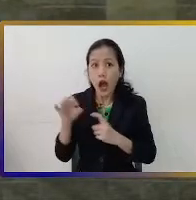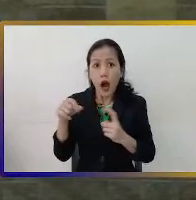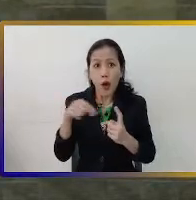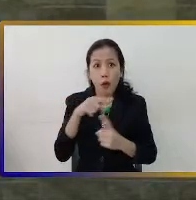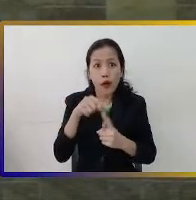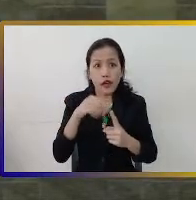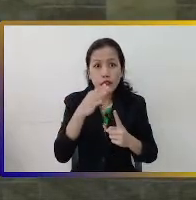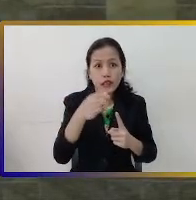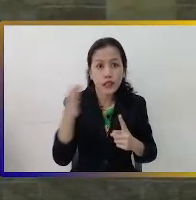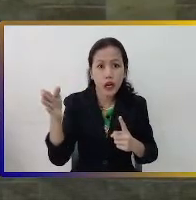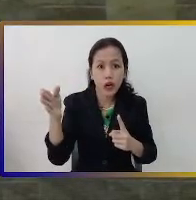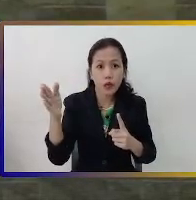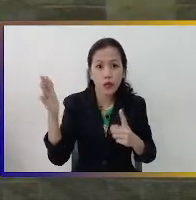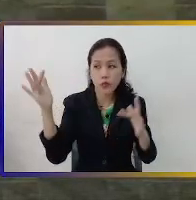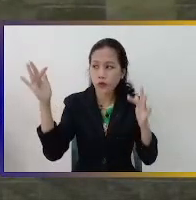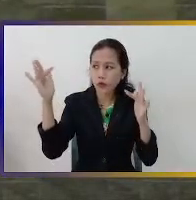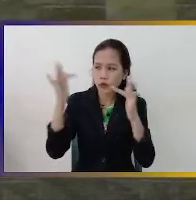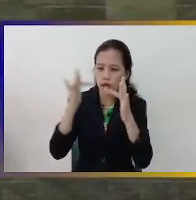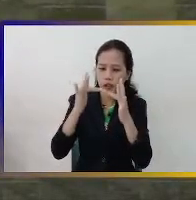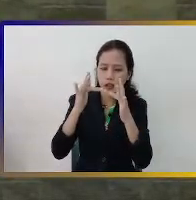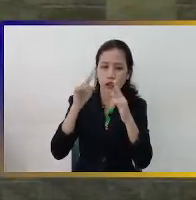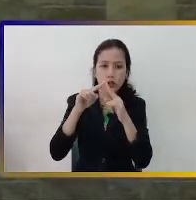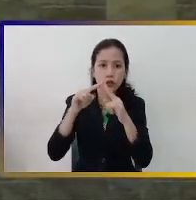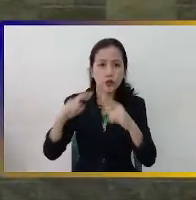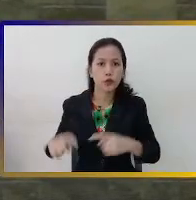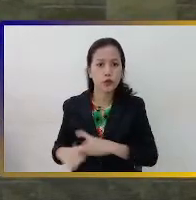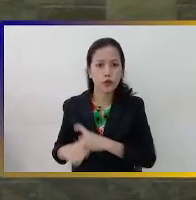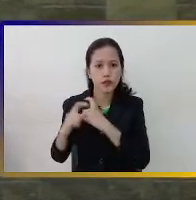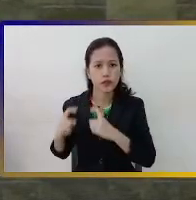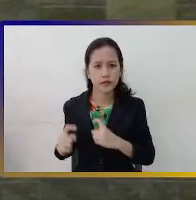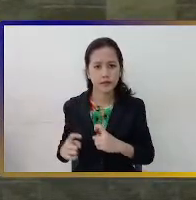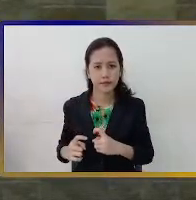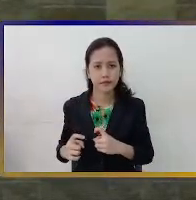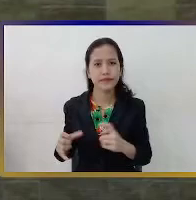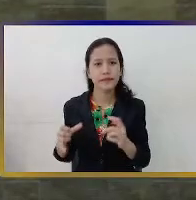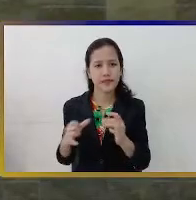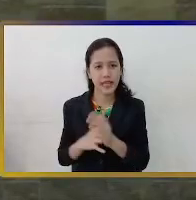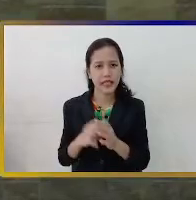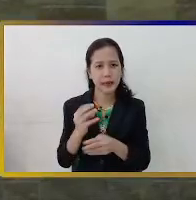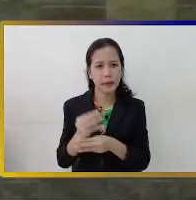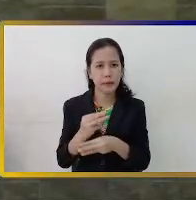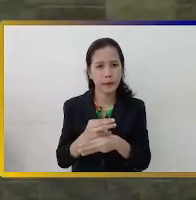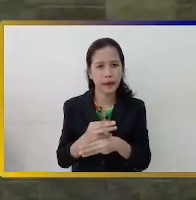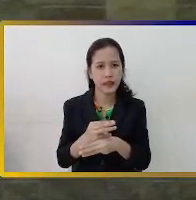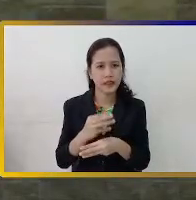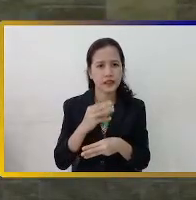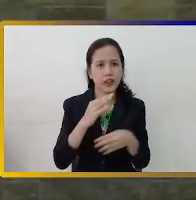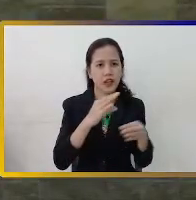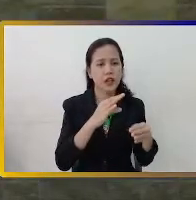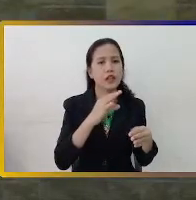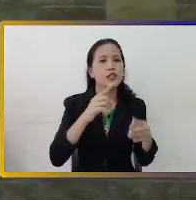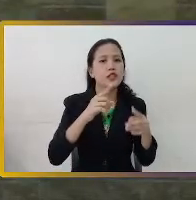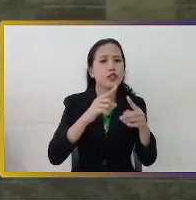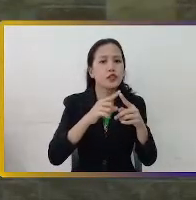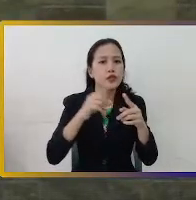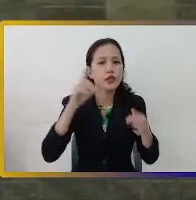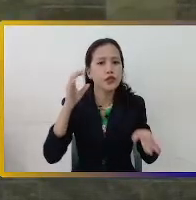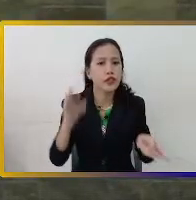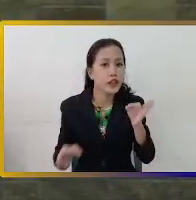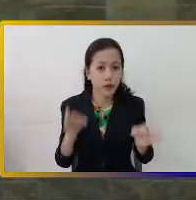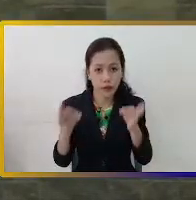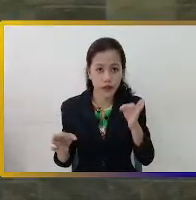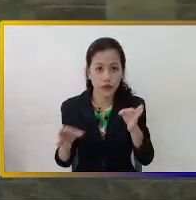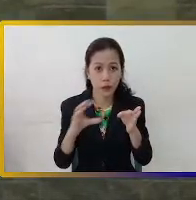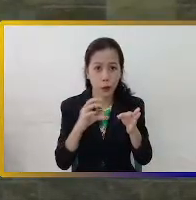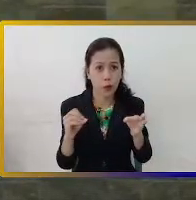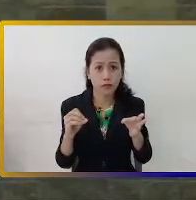na yan, sin always bring death and judgment. Kaya po mga kapatid, kung ito po, alam nyo,